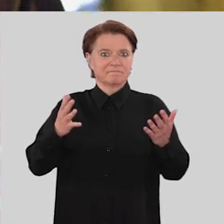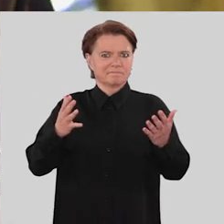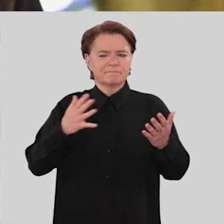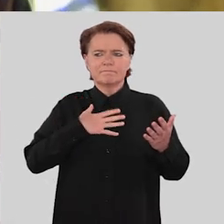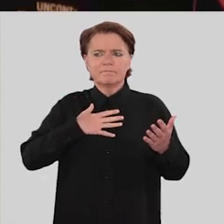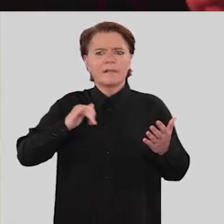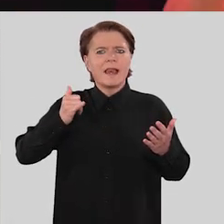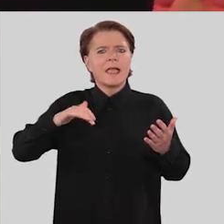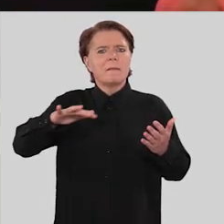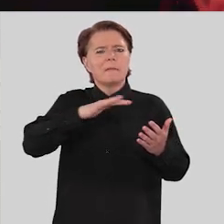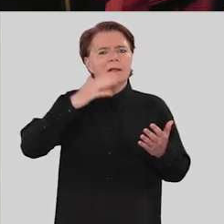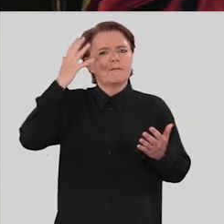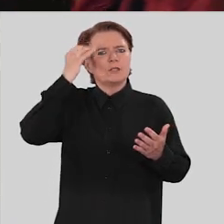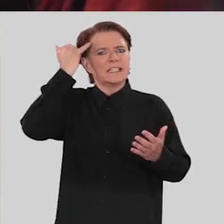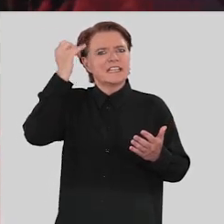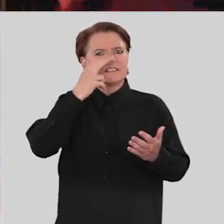Unsere Idee vom Leben?